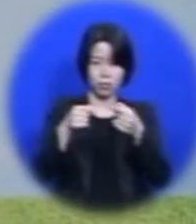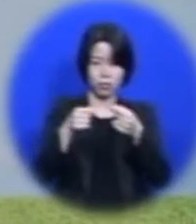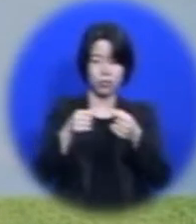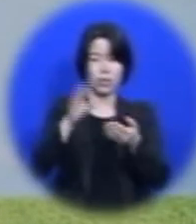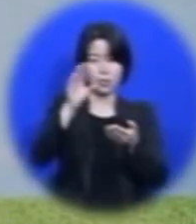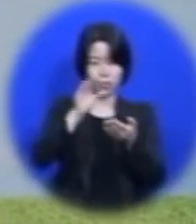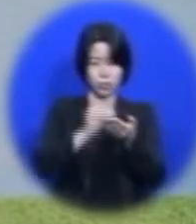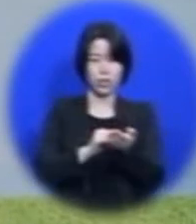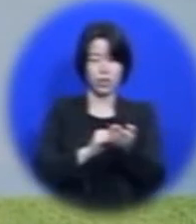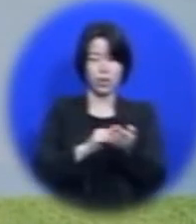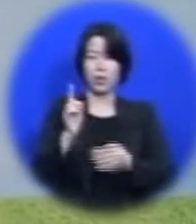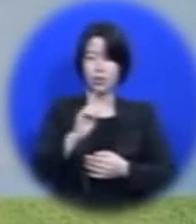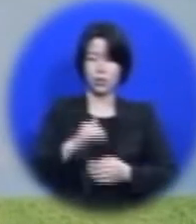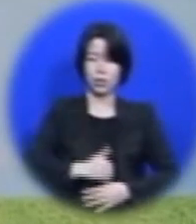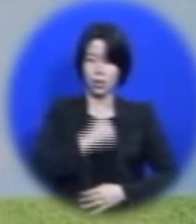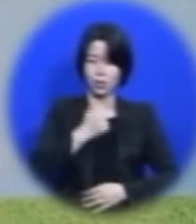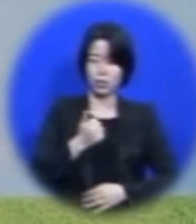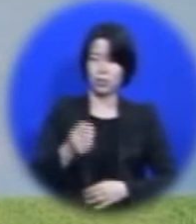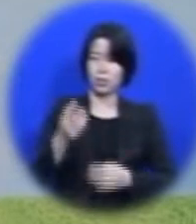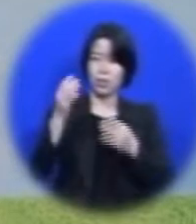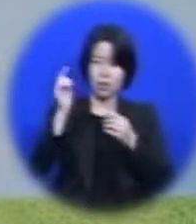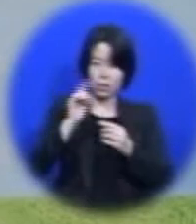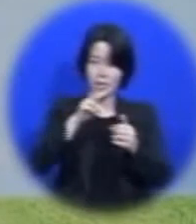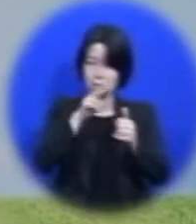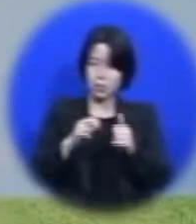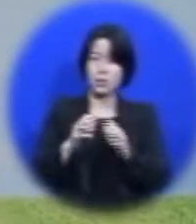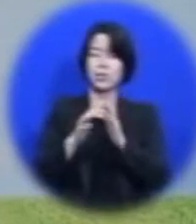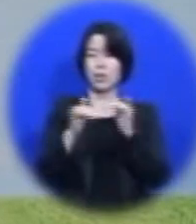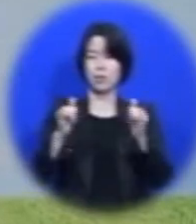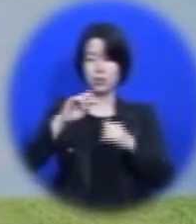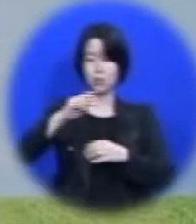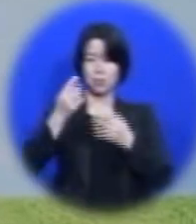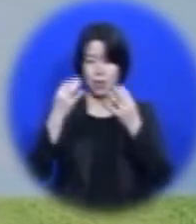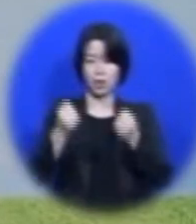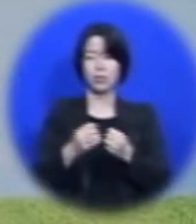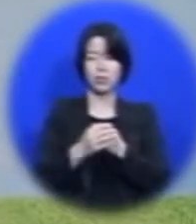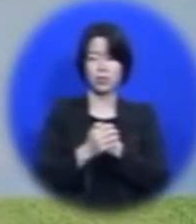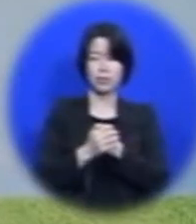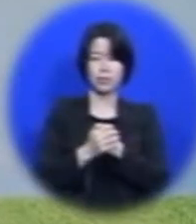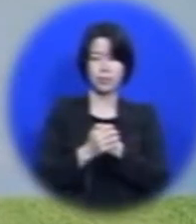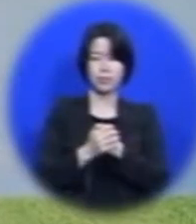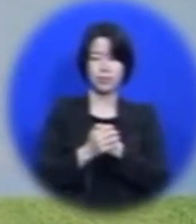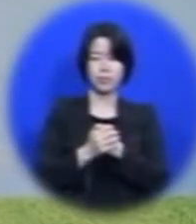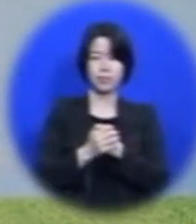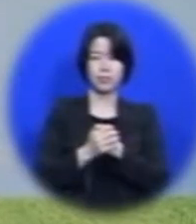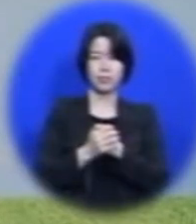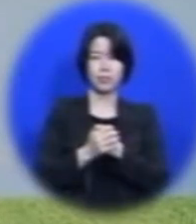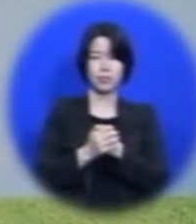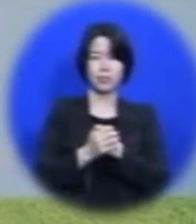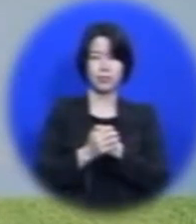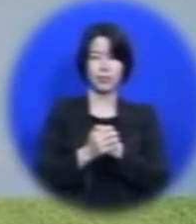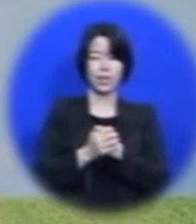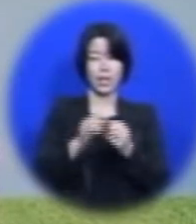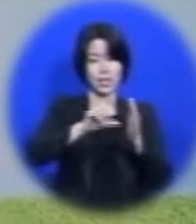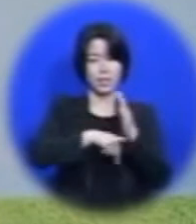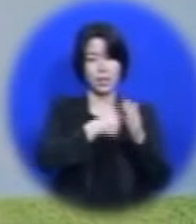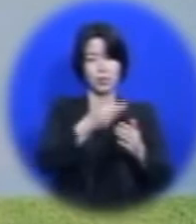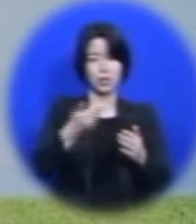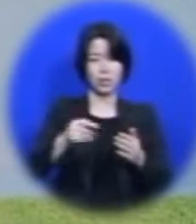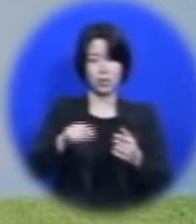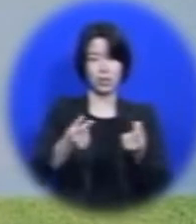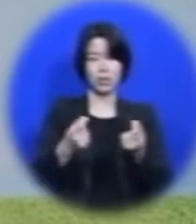화도 잘 나고 어째 그렇게 못난 사람도 많고 어째 그렇게 미운 사람도 많고 세월이 이렇게